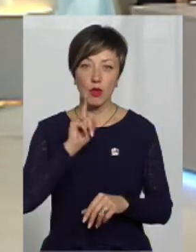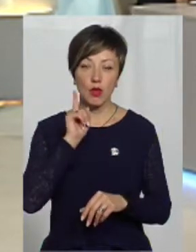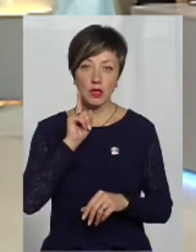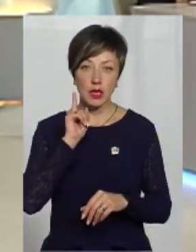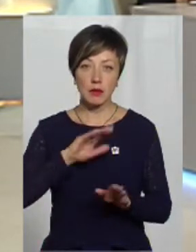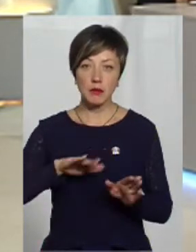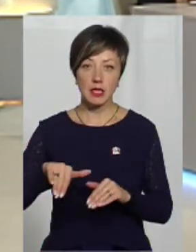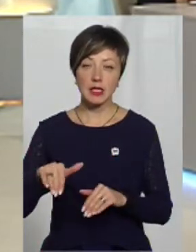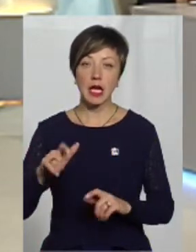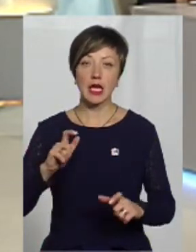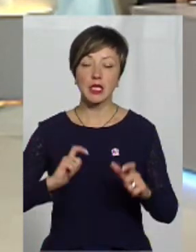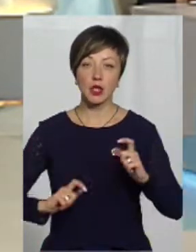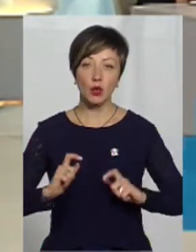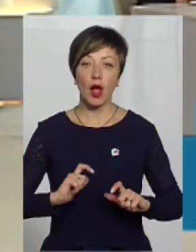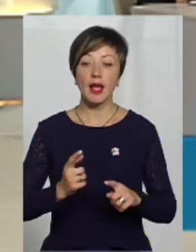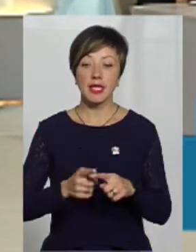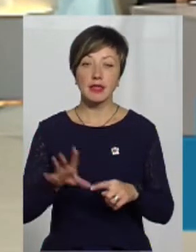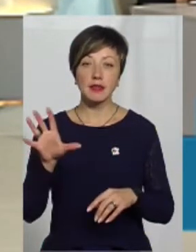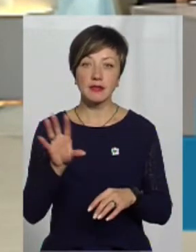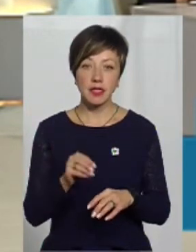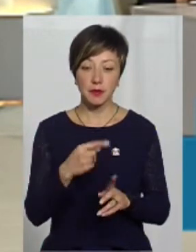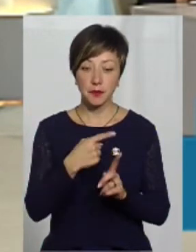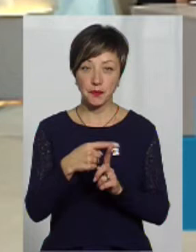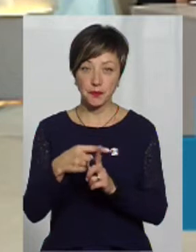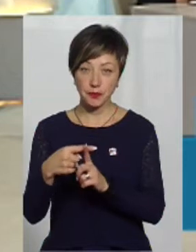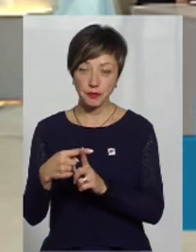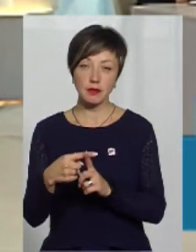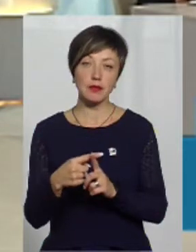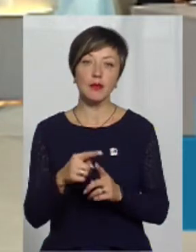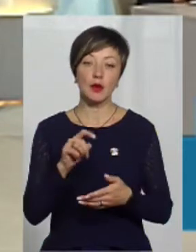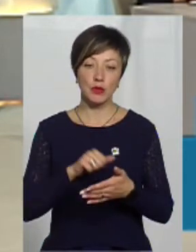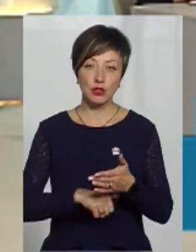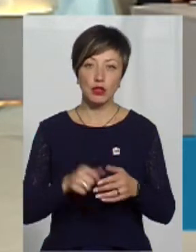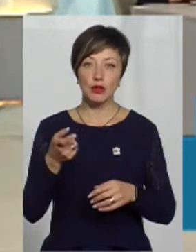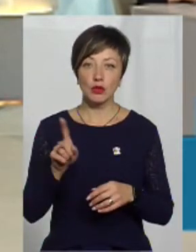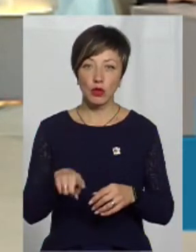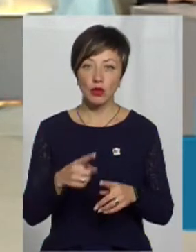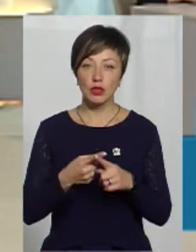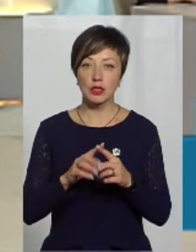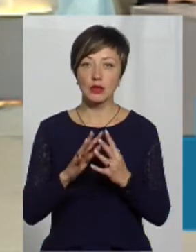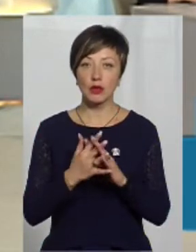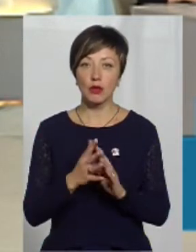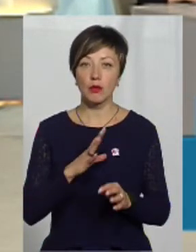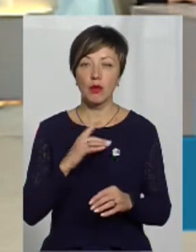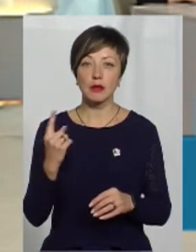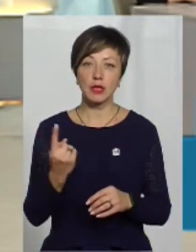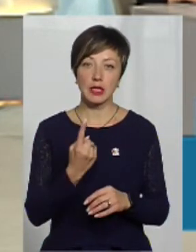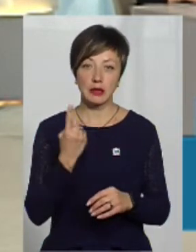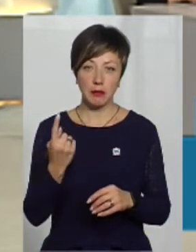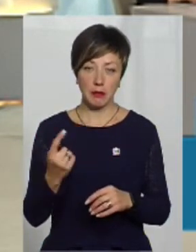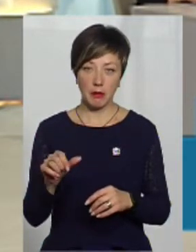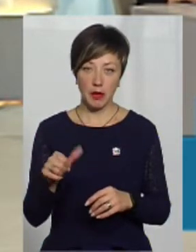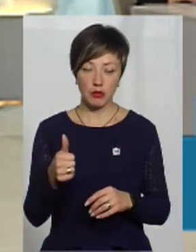молодий після інтернатури. Тобто оці всі складові якби і стали причиною того, що пільний Олексинець був одним із перших.